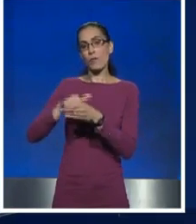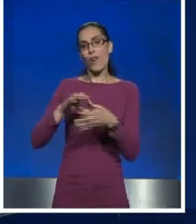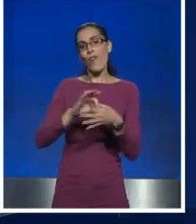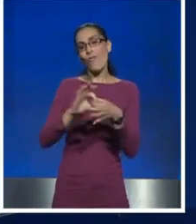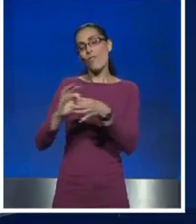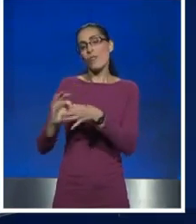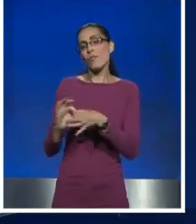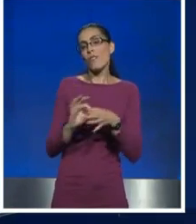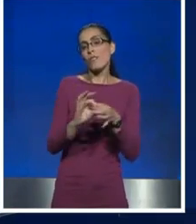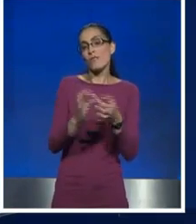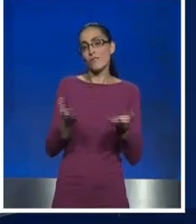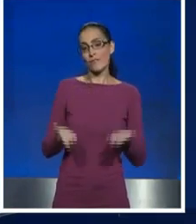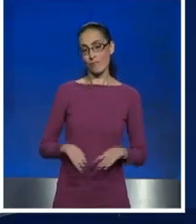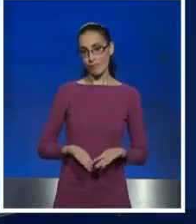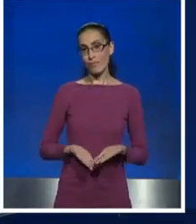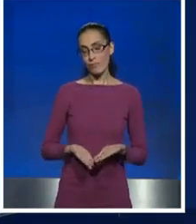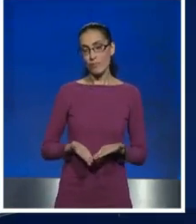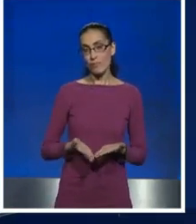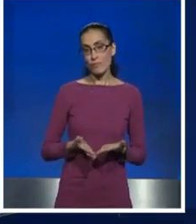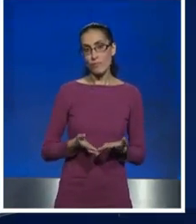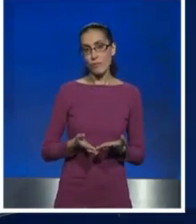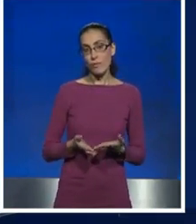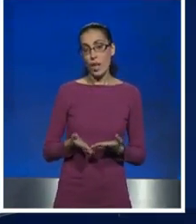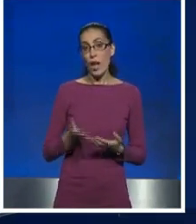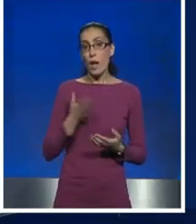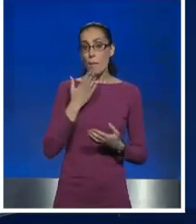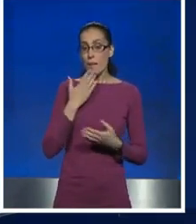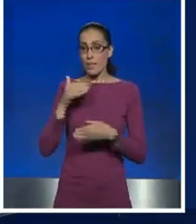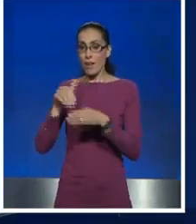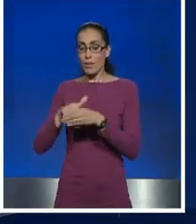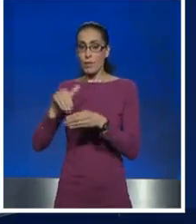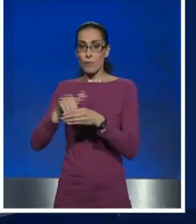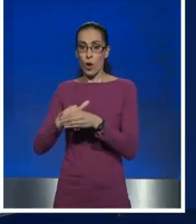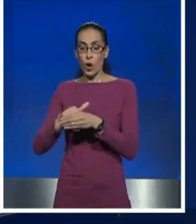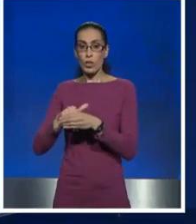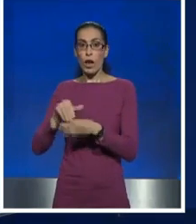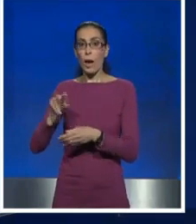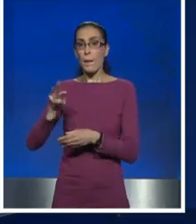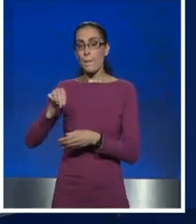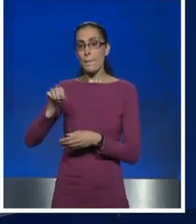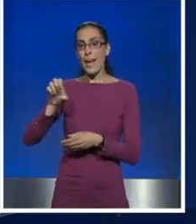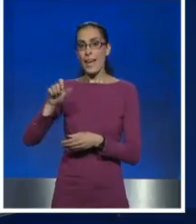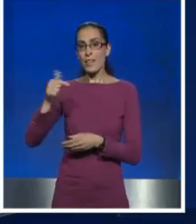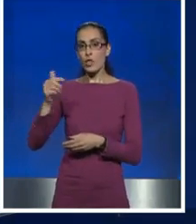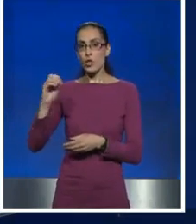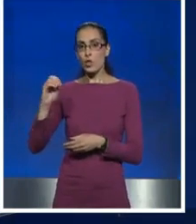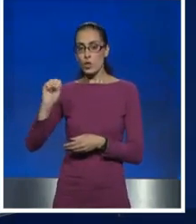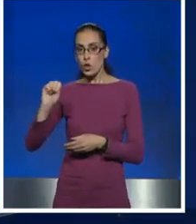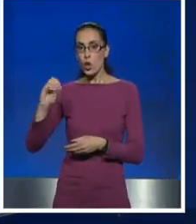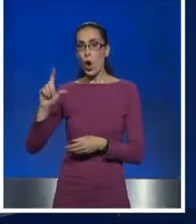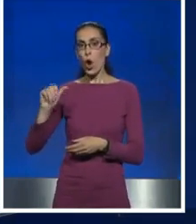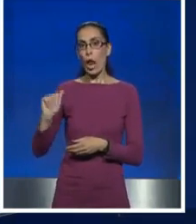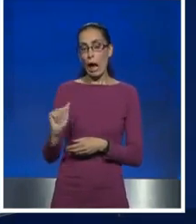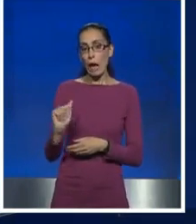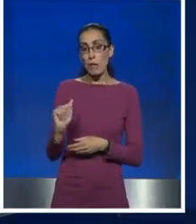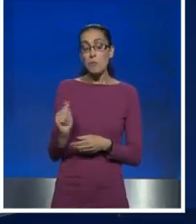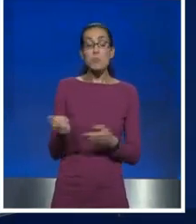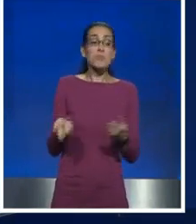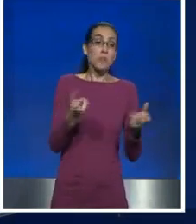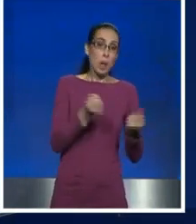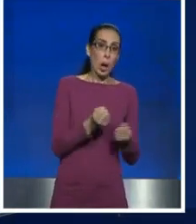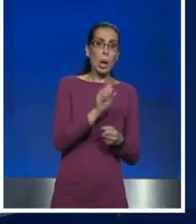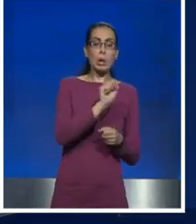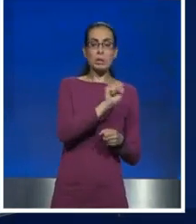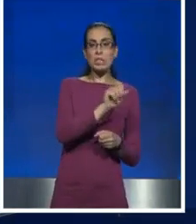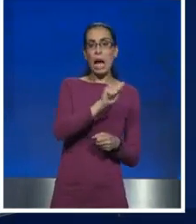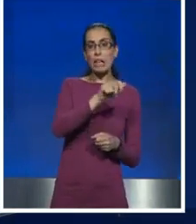flimkien. Fi kliem ieħor, vot mezzala get sant. Vot sant get mezzala u